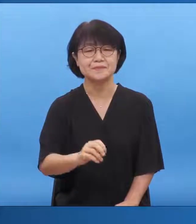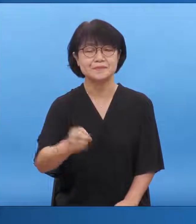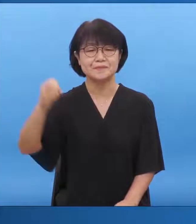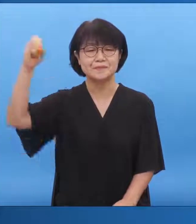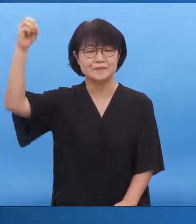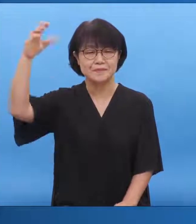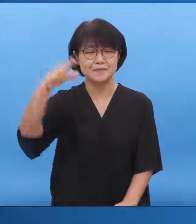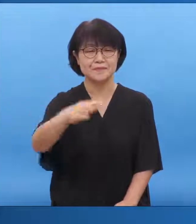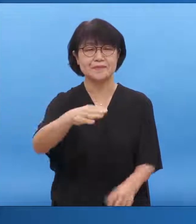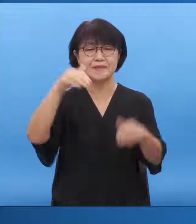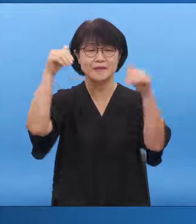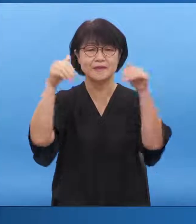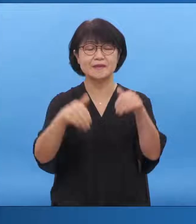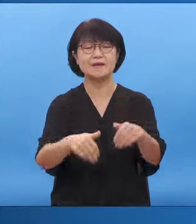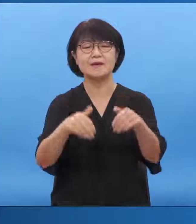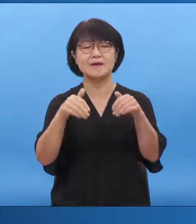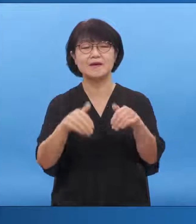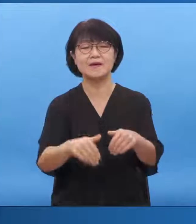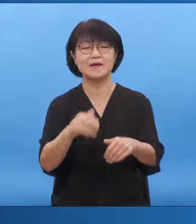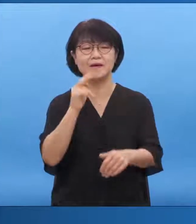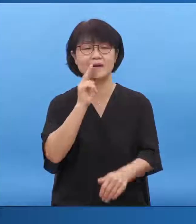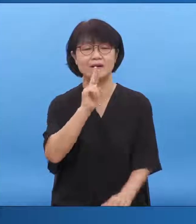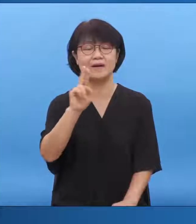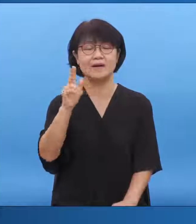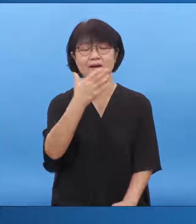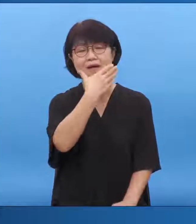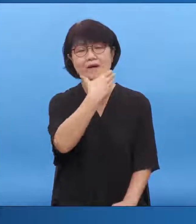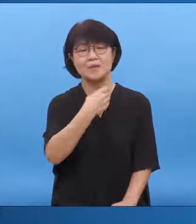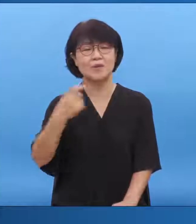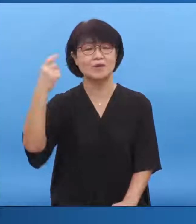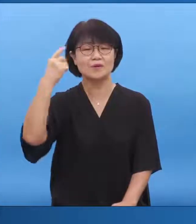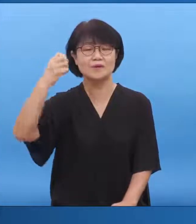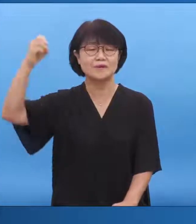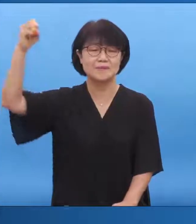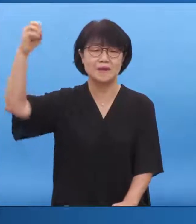빛의 사자들이여 복음의 빛 비춰라.